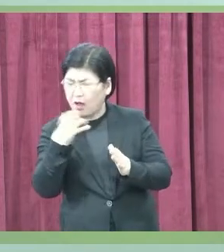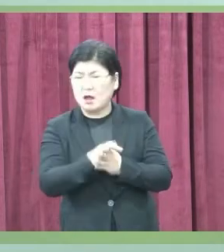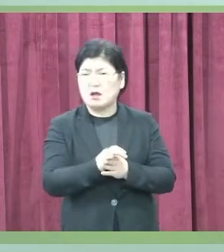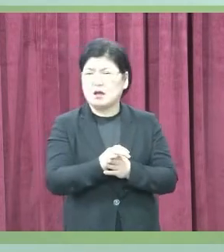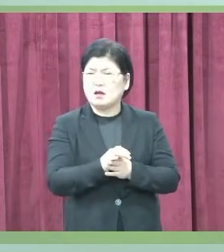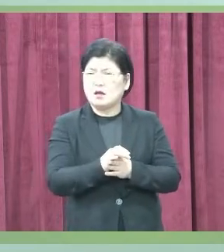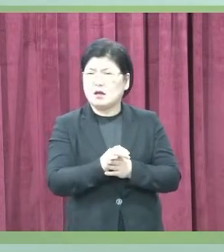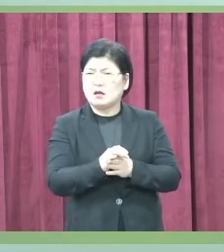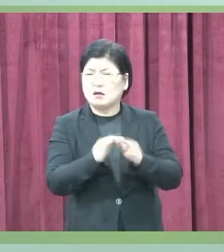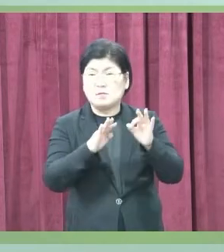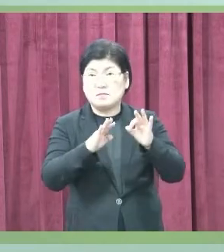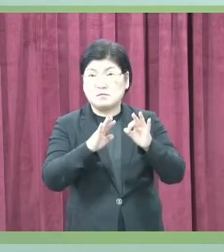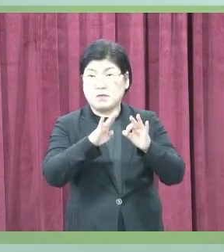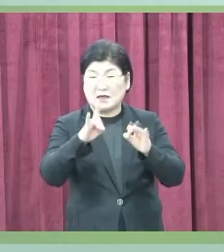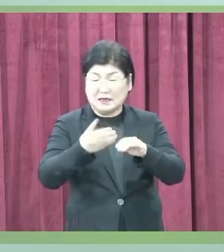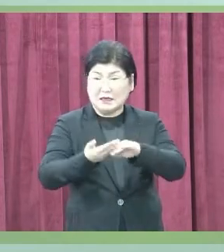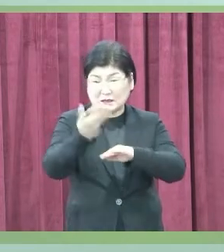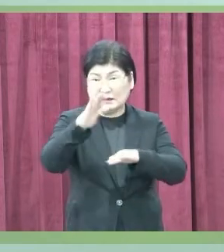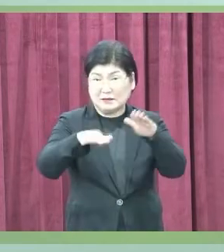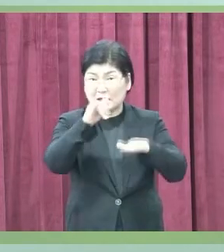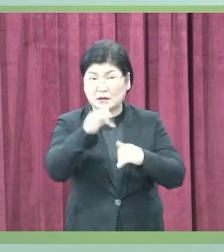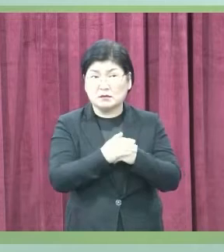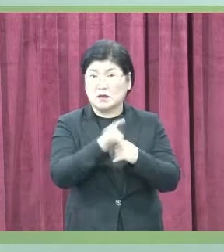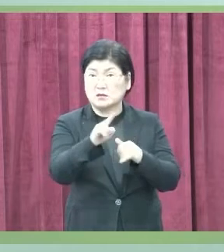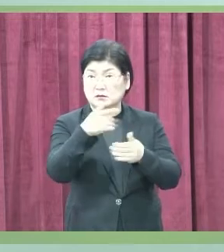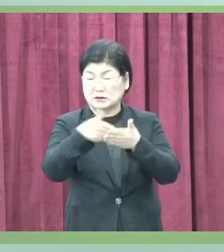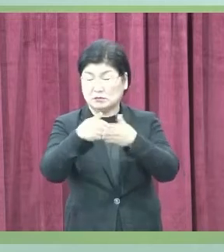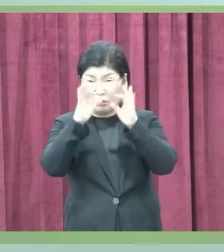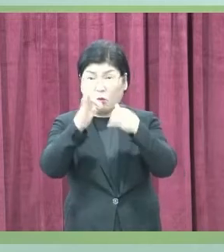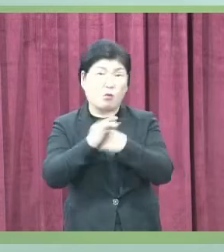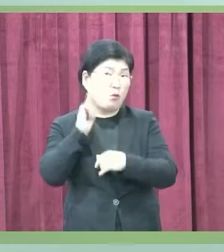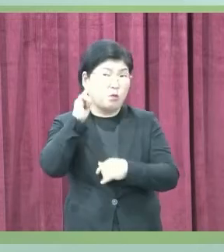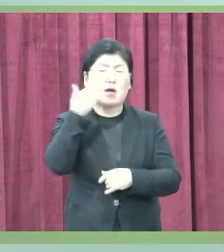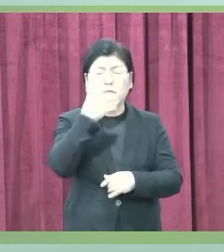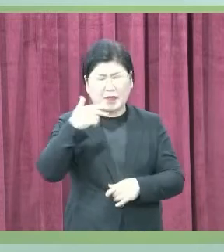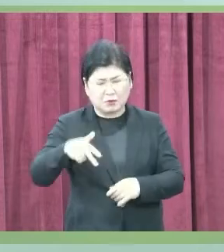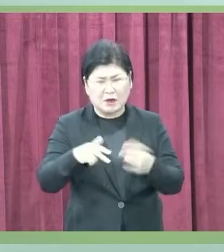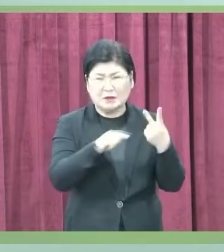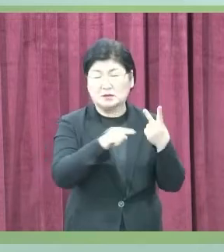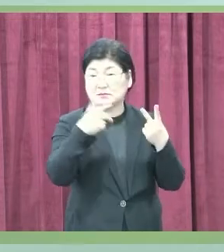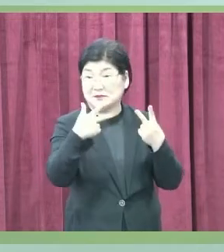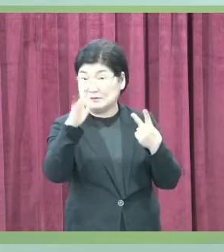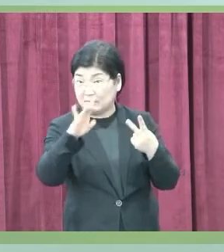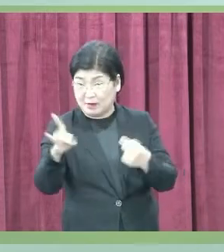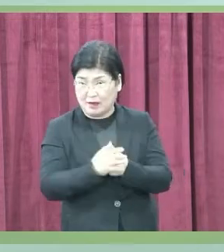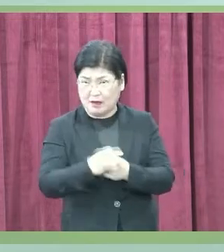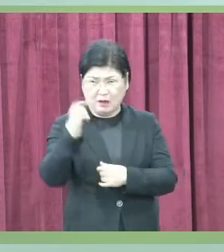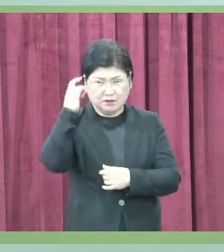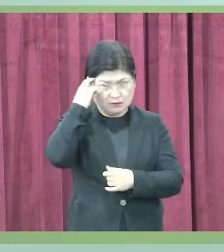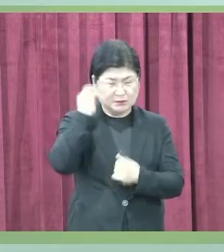1.7배가 높은데 여기 좀 차이를 보시면 고혈압하고 당뇨가 2.7배, 그다음에 정신